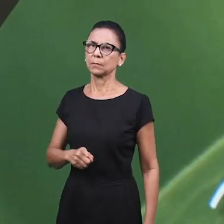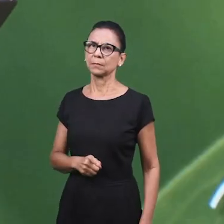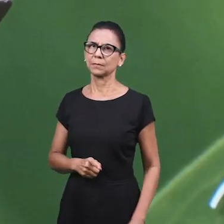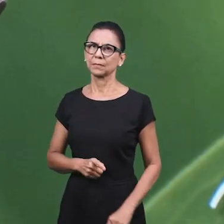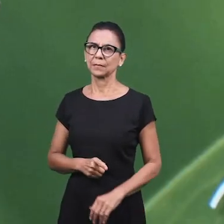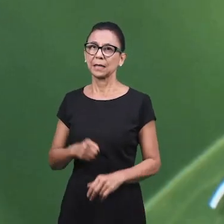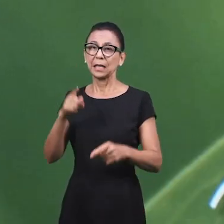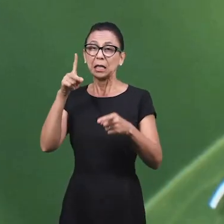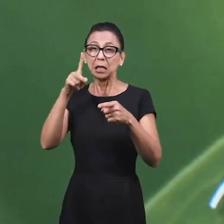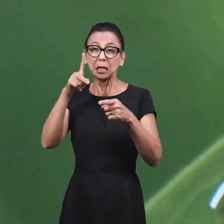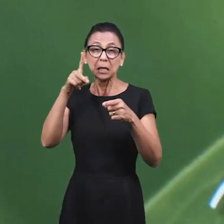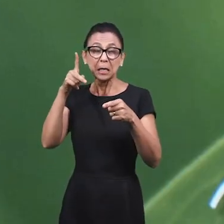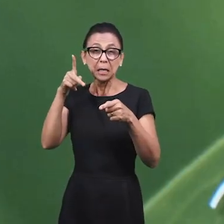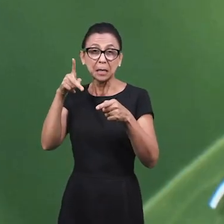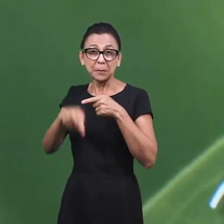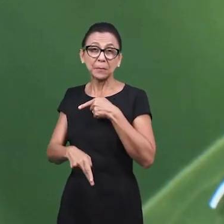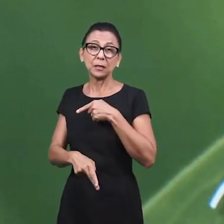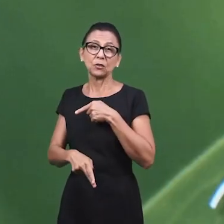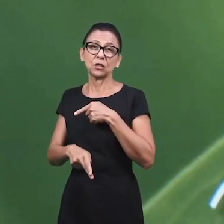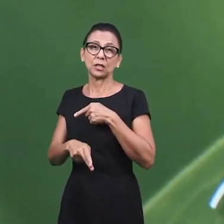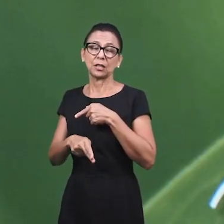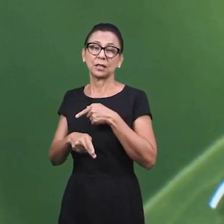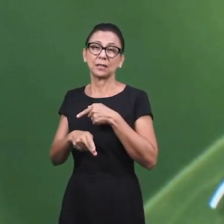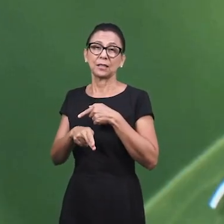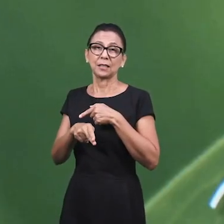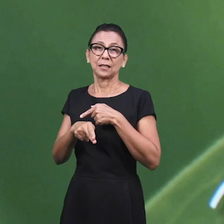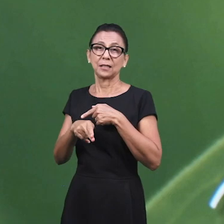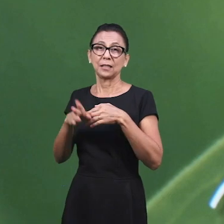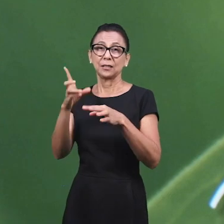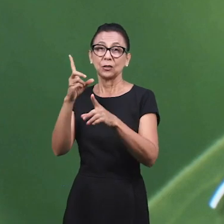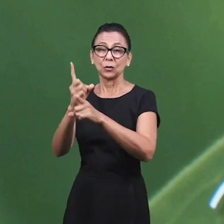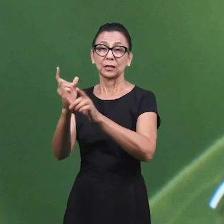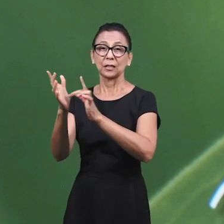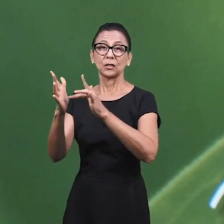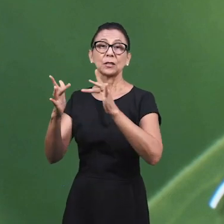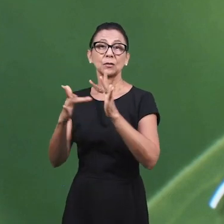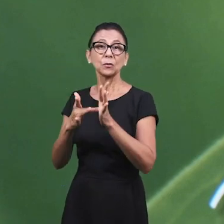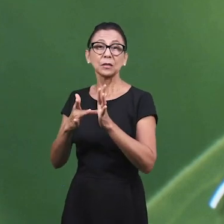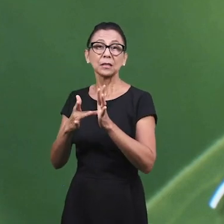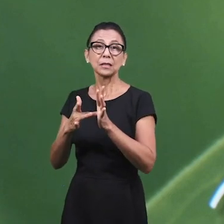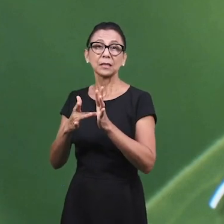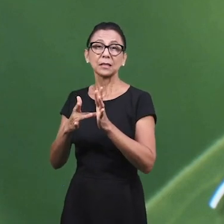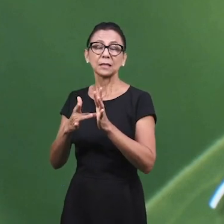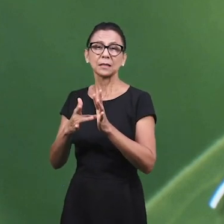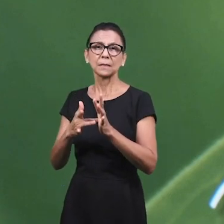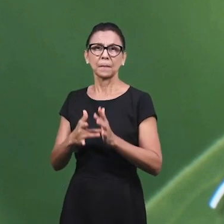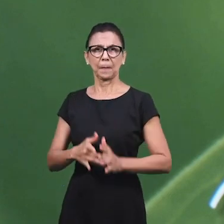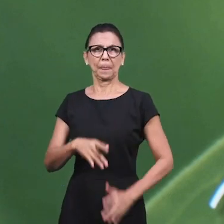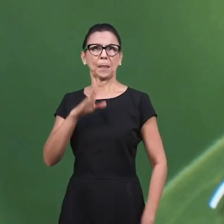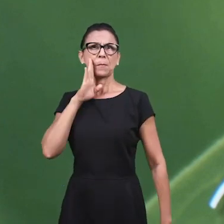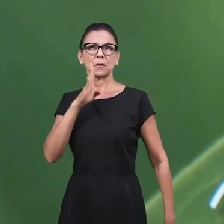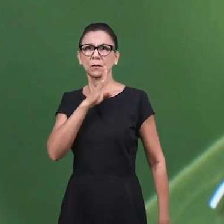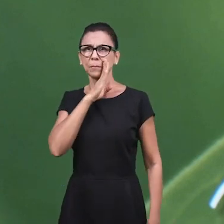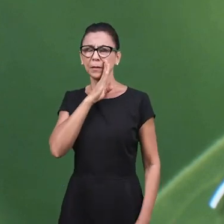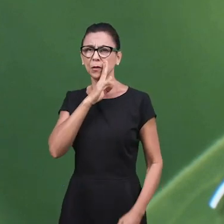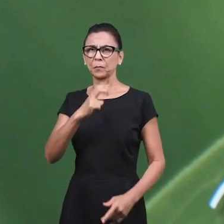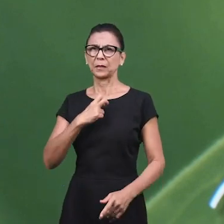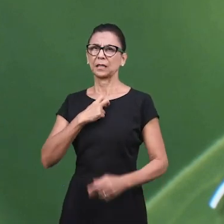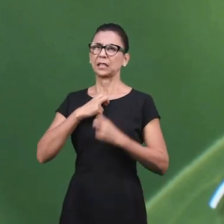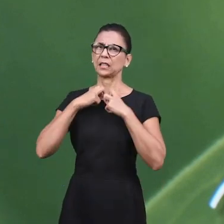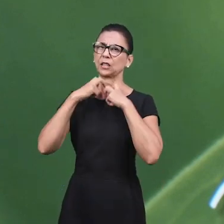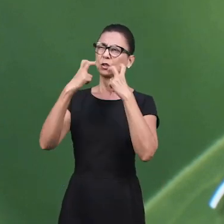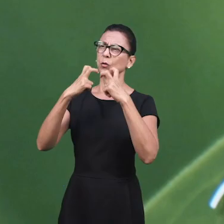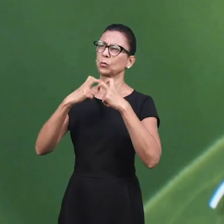Bartimée, il a crié chaque fois plus, Jésus, fils de David, aie pitié de